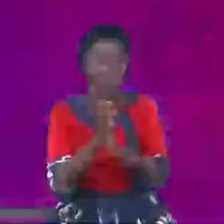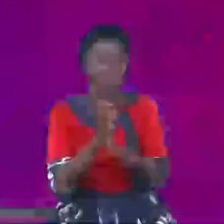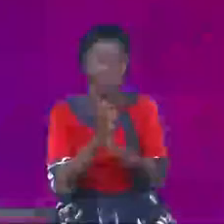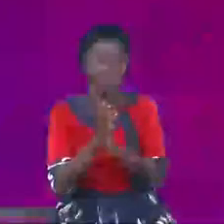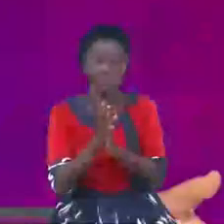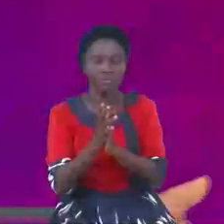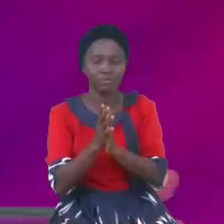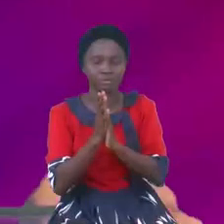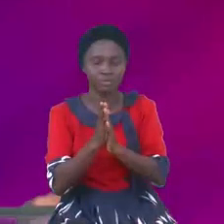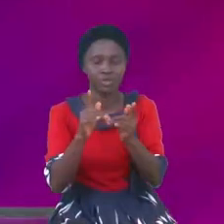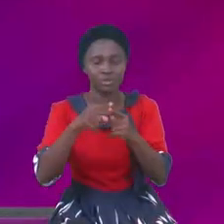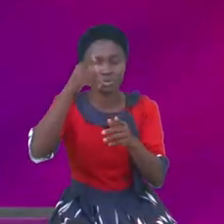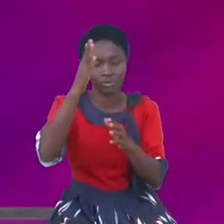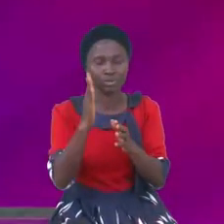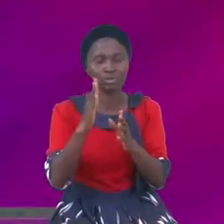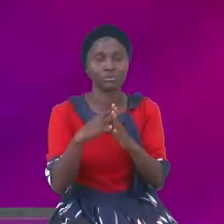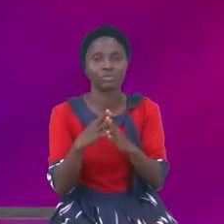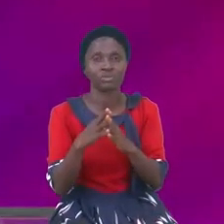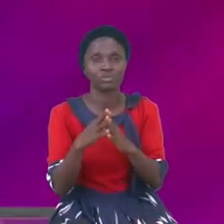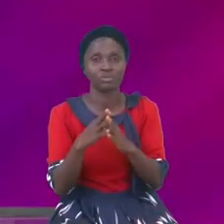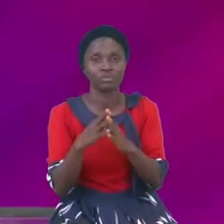Parlez au Seigneur.